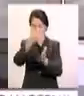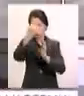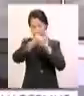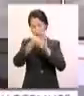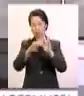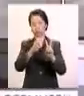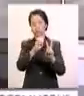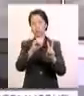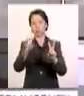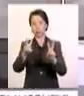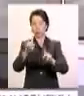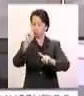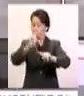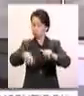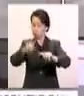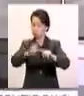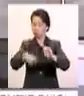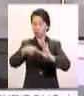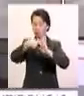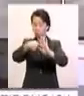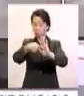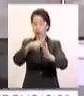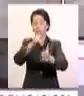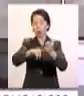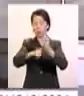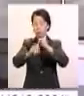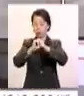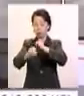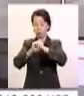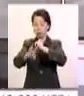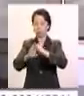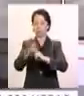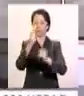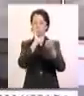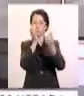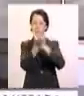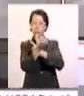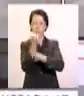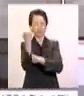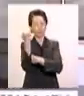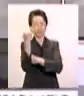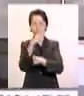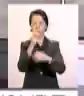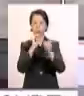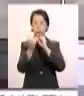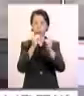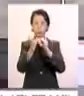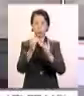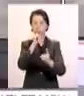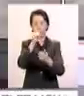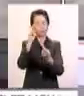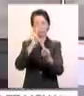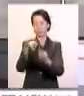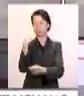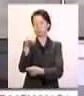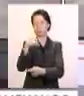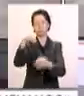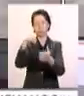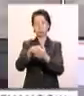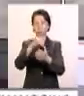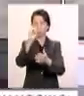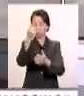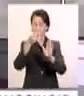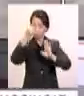2002 yang tidak membenarkan mempamer juga mempromosi unsur budaya Songsang serta dialog yang tidak bersesuaian dalam